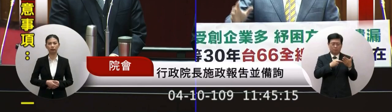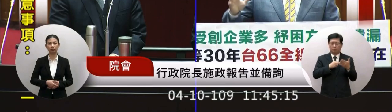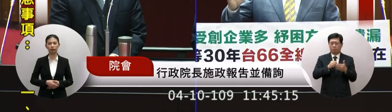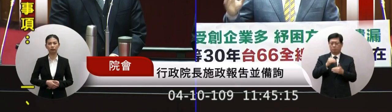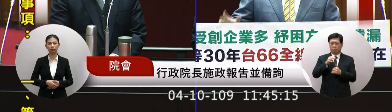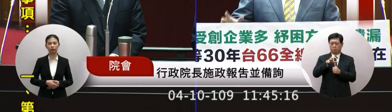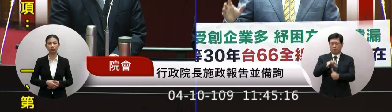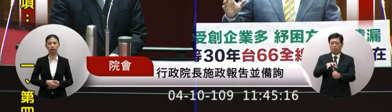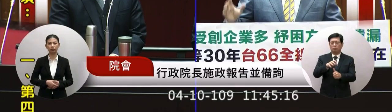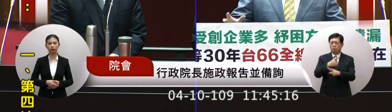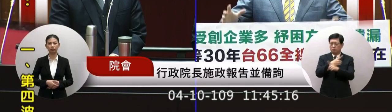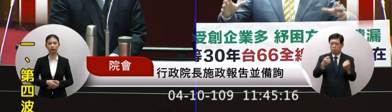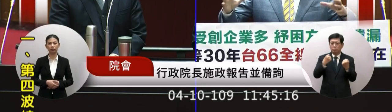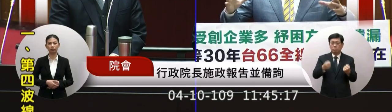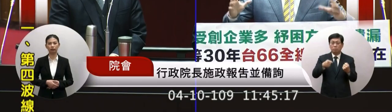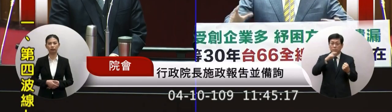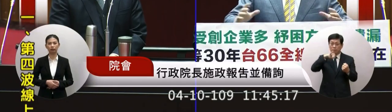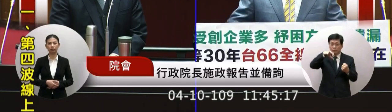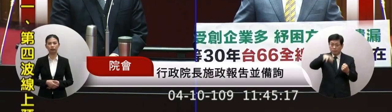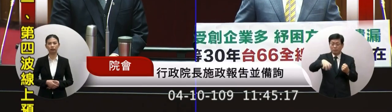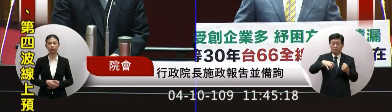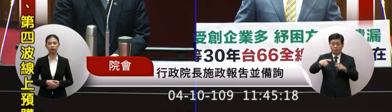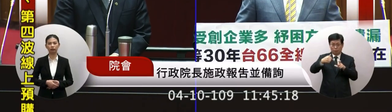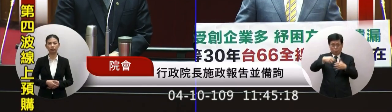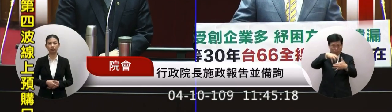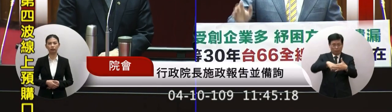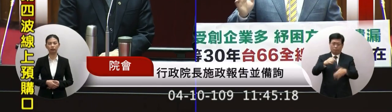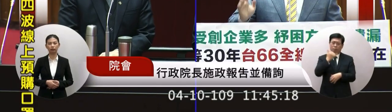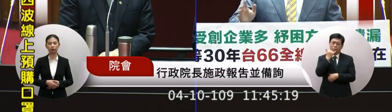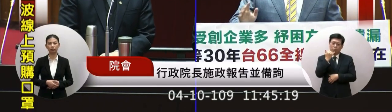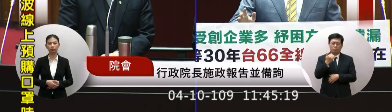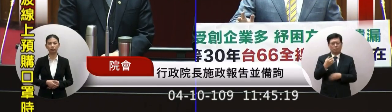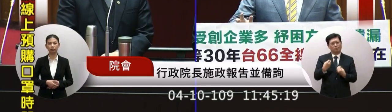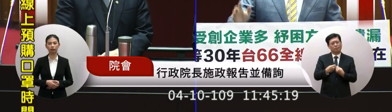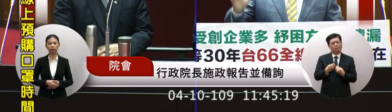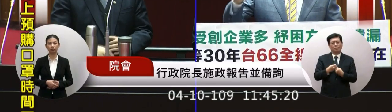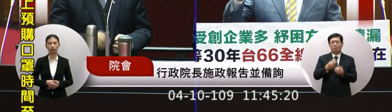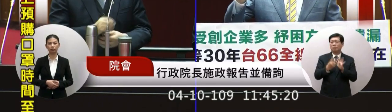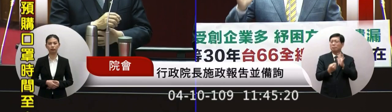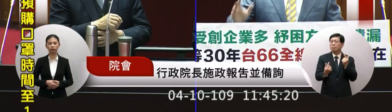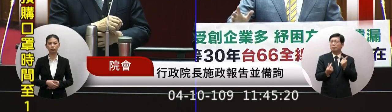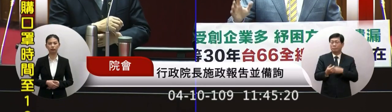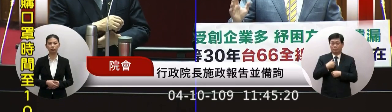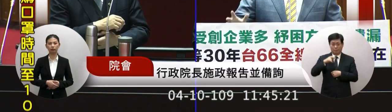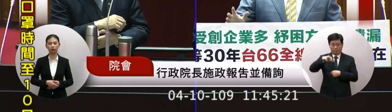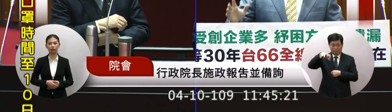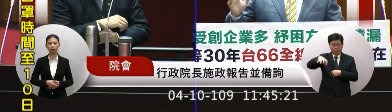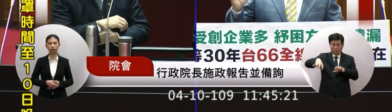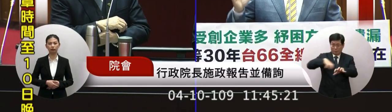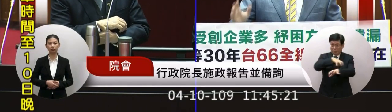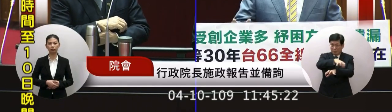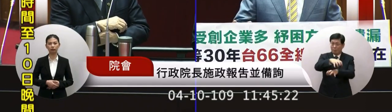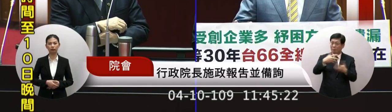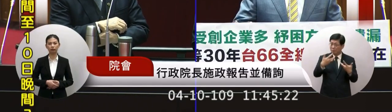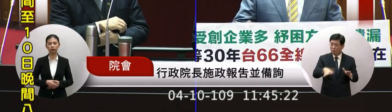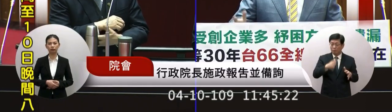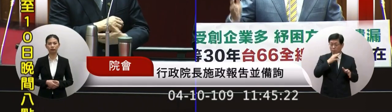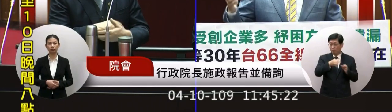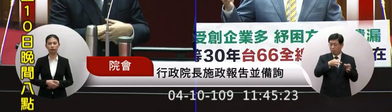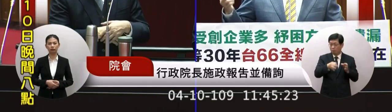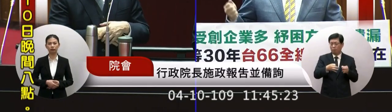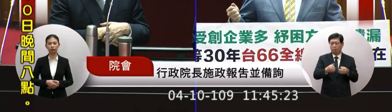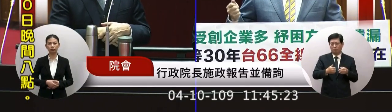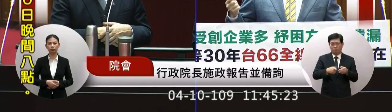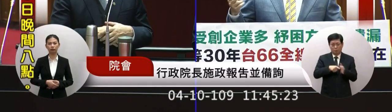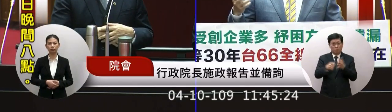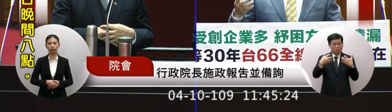说，必须要在机场园区里面。好，我举一个例子，就是说，我们机场周边其实有一些业者是